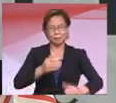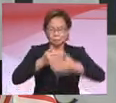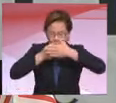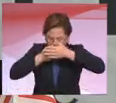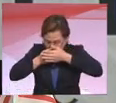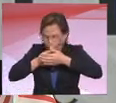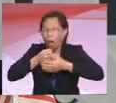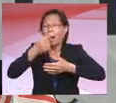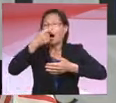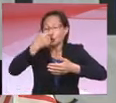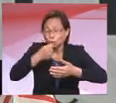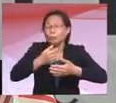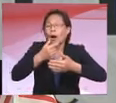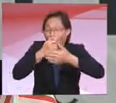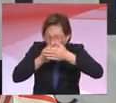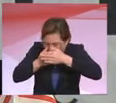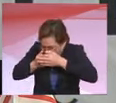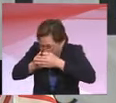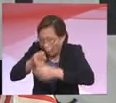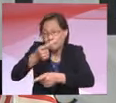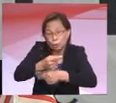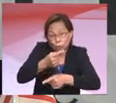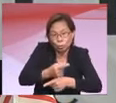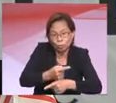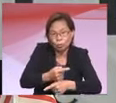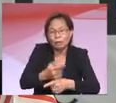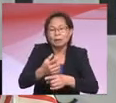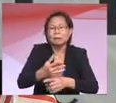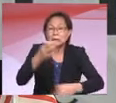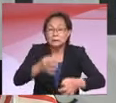dan bersin yang betul. Dapatkan rawatan